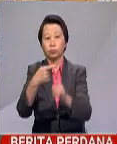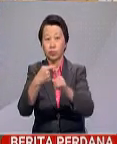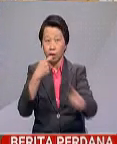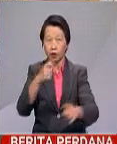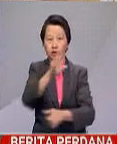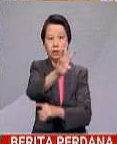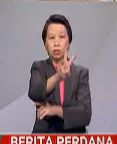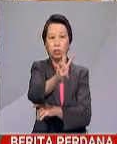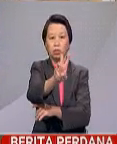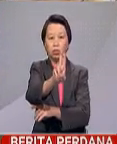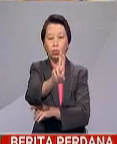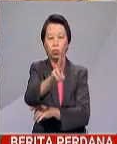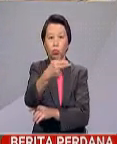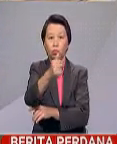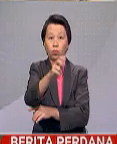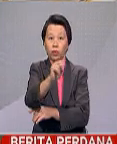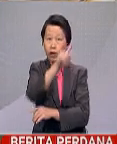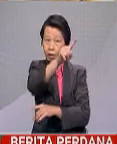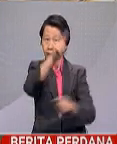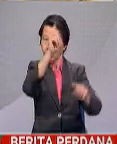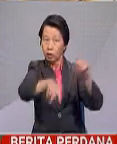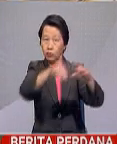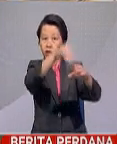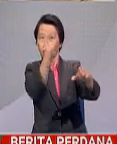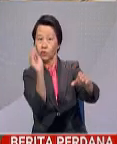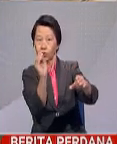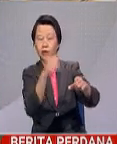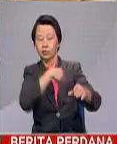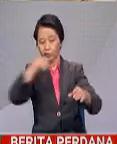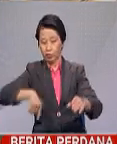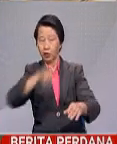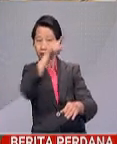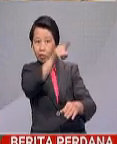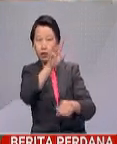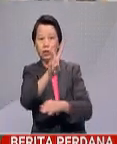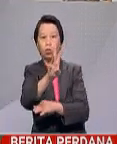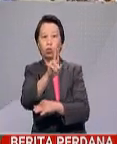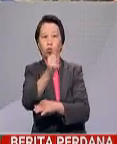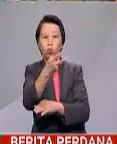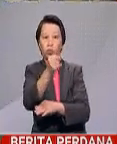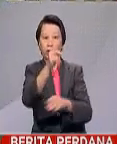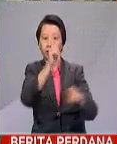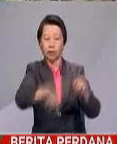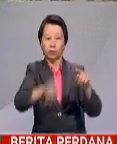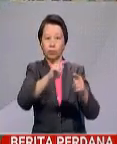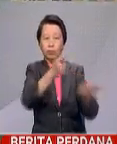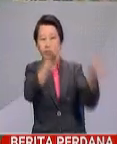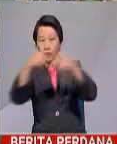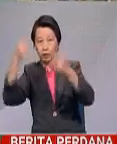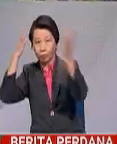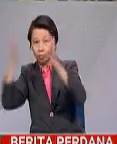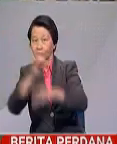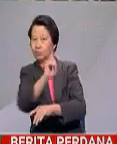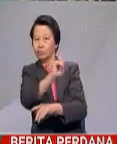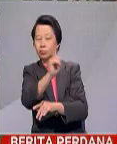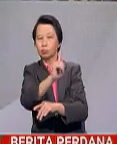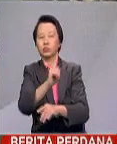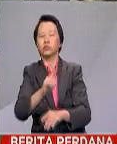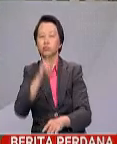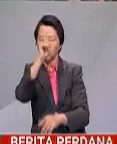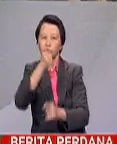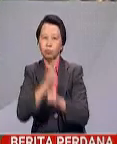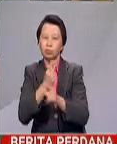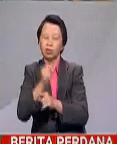Wuhan, negara China tak dibenarkan keluar untuk menjadi pelancong datang kemari dan sebagainya,